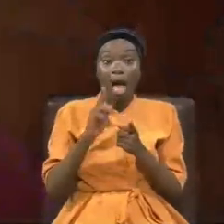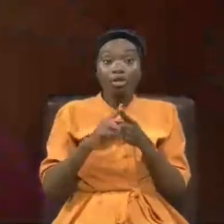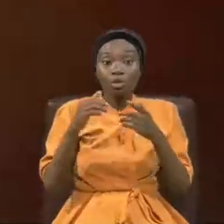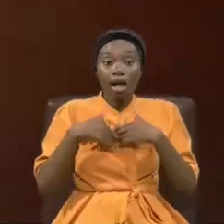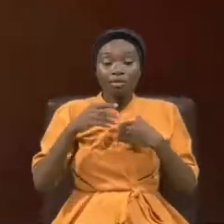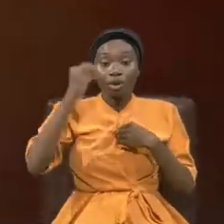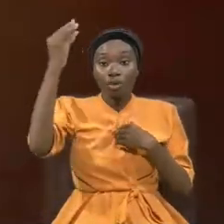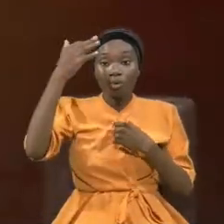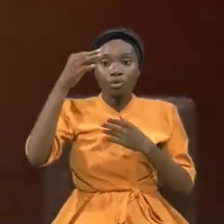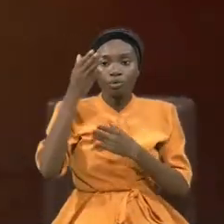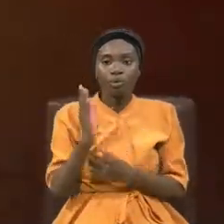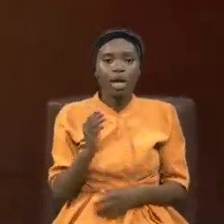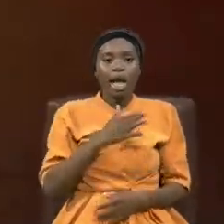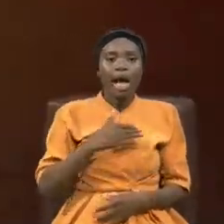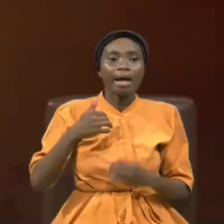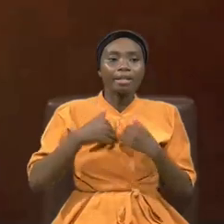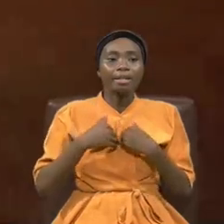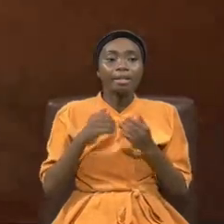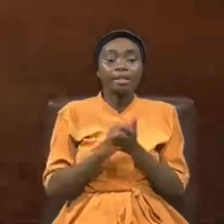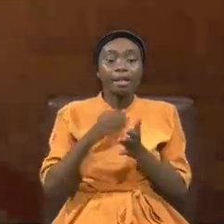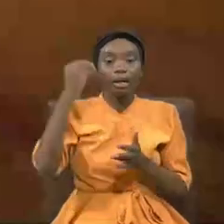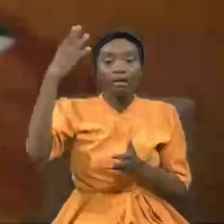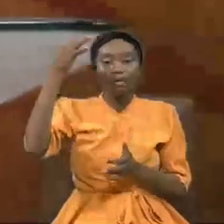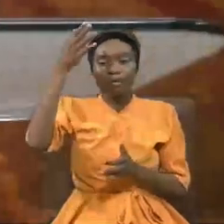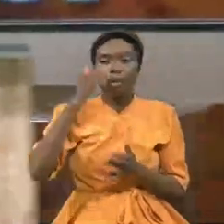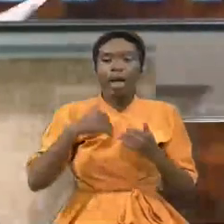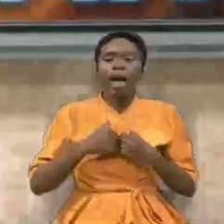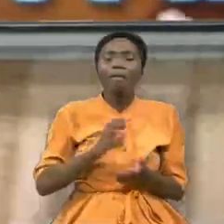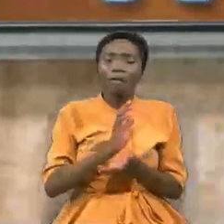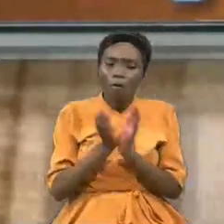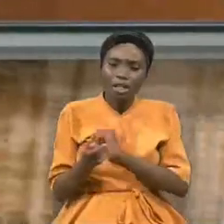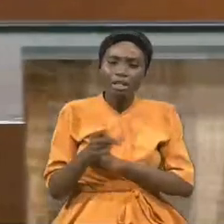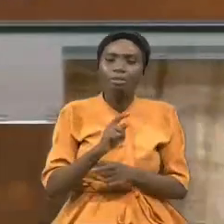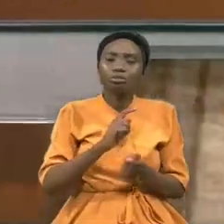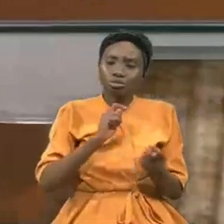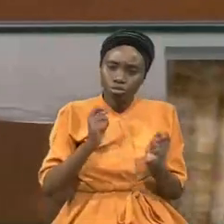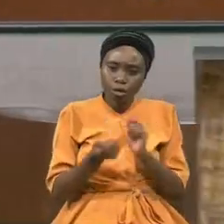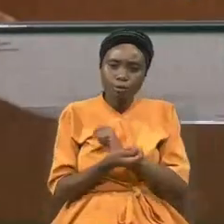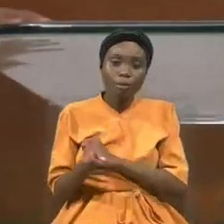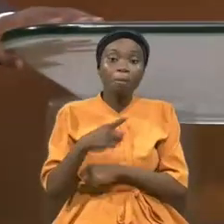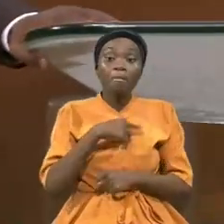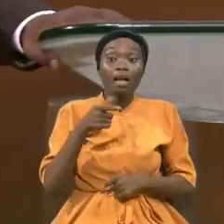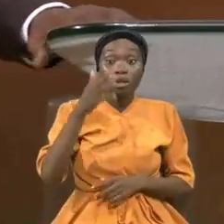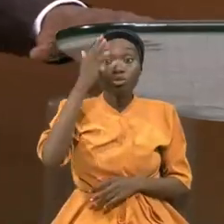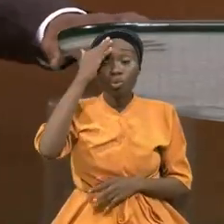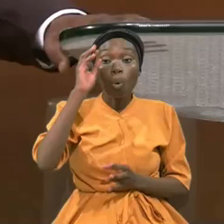avoir la grâce de Dieu, et cette grâce de Dieu les a convertis, les a transformés,